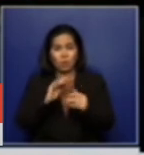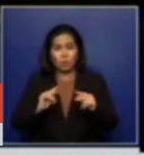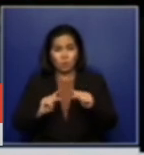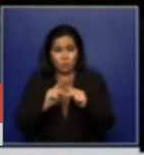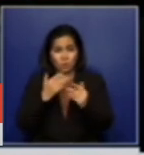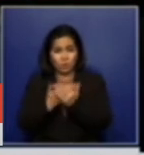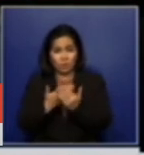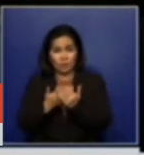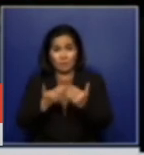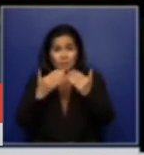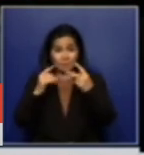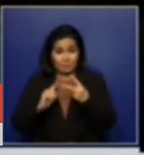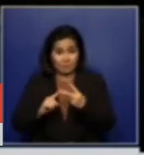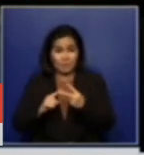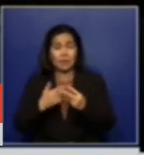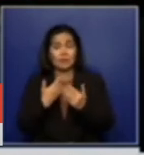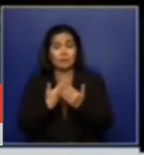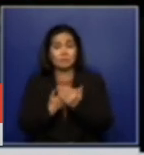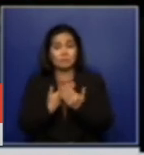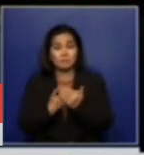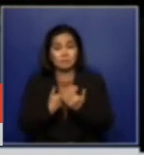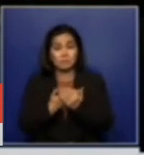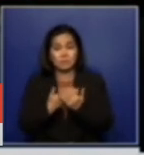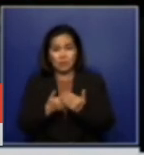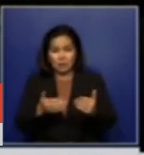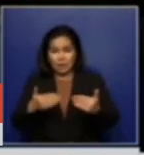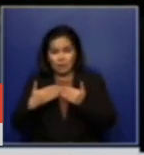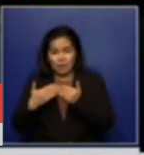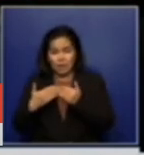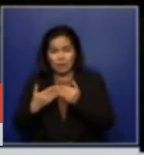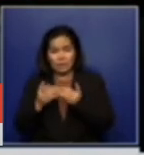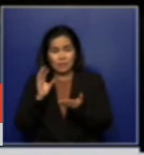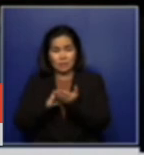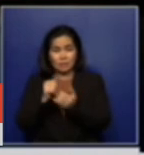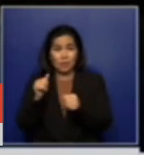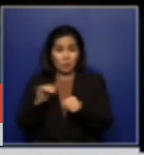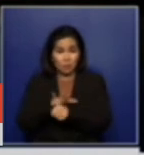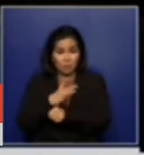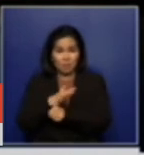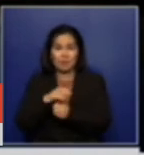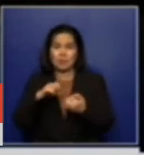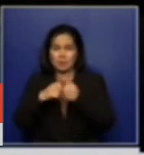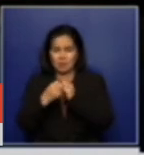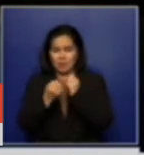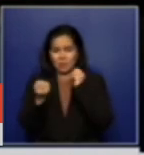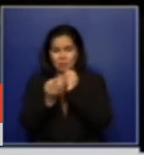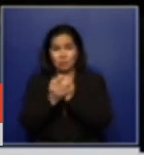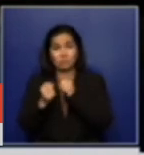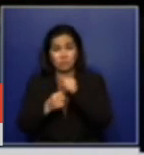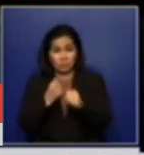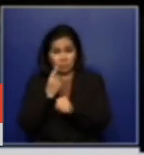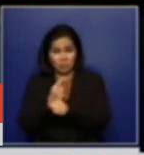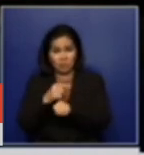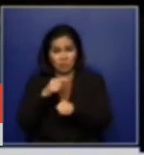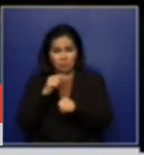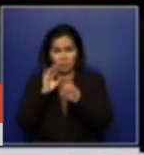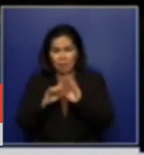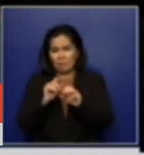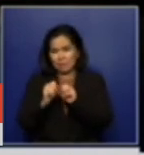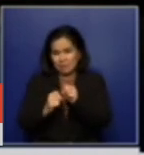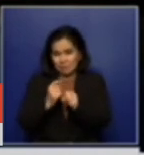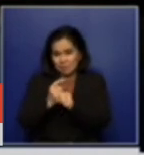ลายล้มละลายนี่ไม่ต้องระยะยาวระยะสั้นนี่แหละครับปีหน้าก็เห็นแล้วครับท่านประธานครับพอล้มละลายอย่างนี้